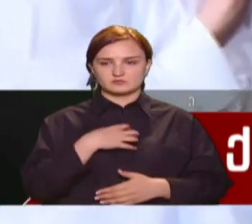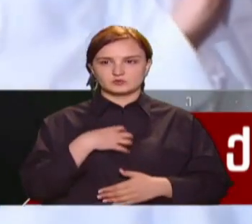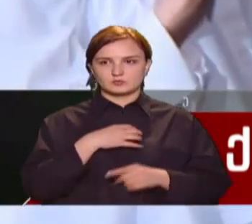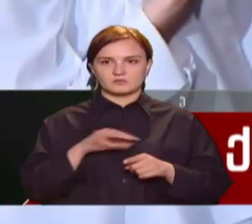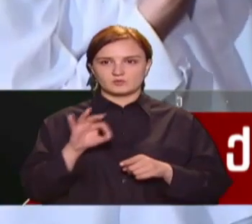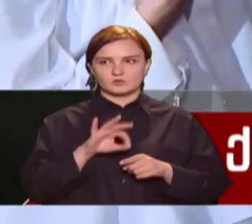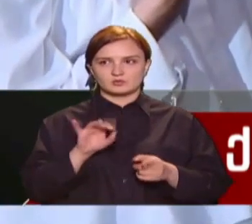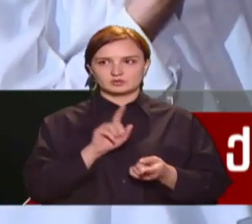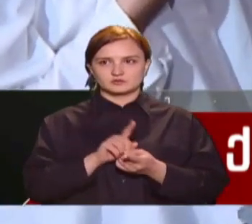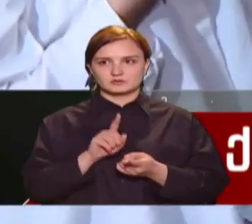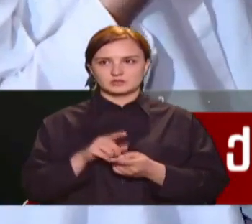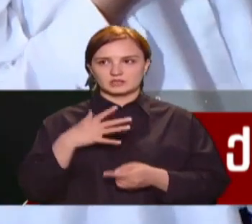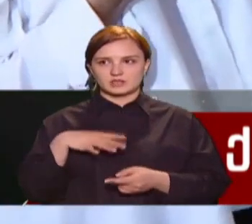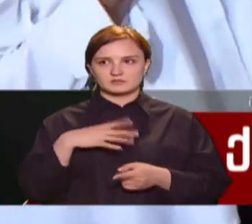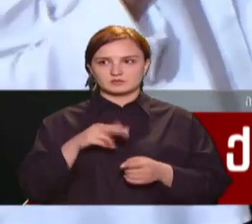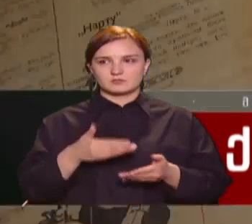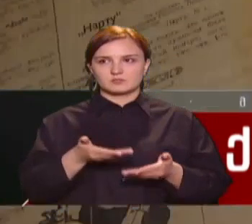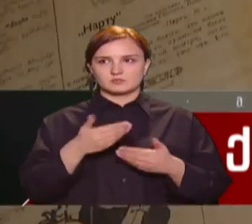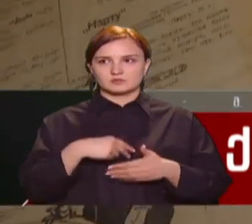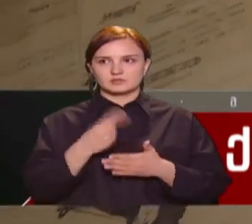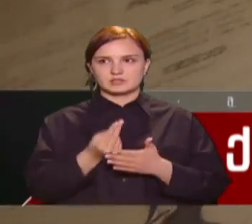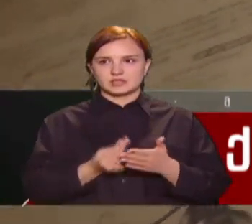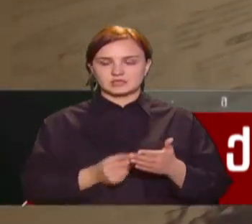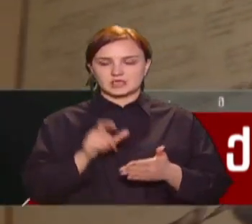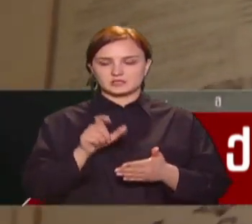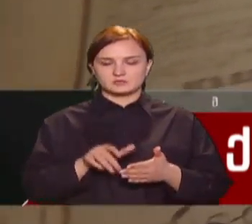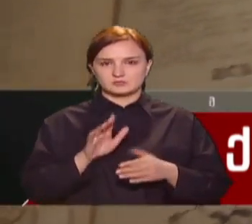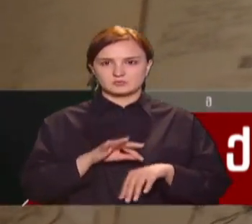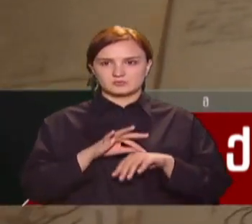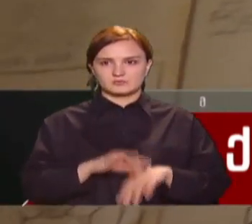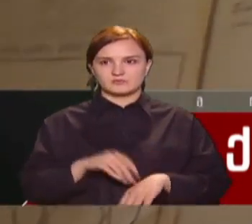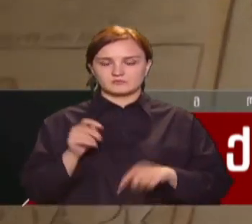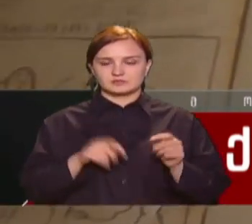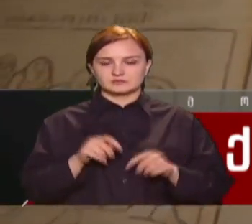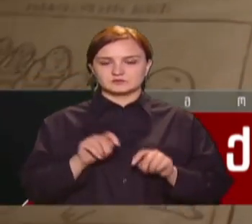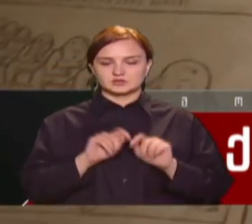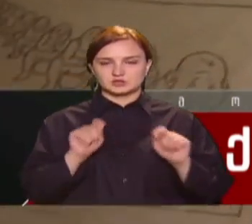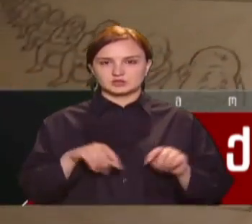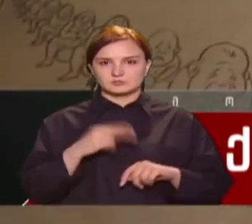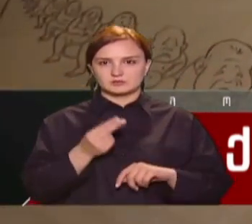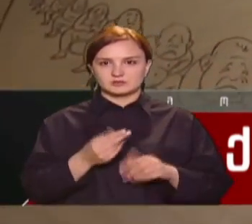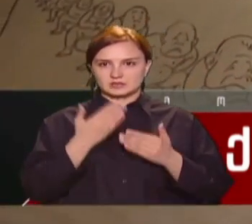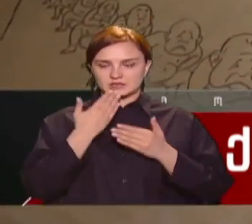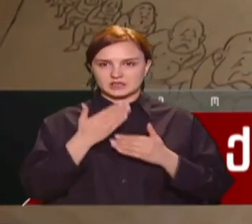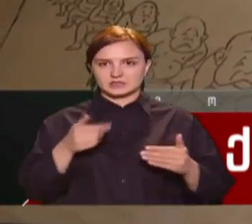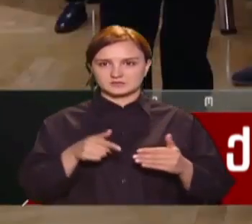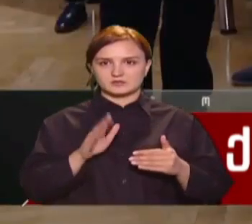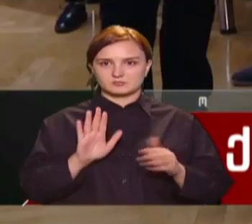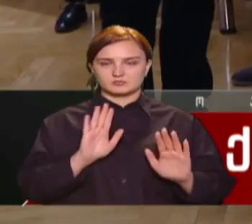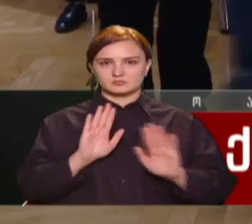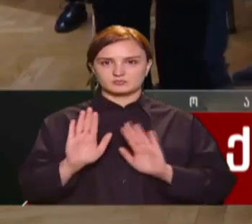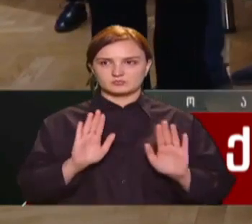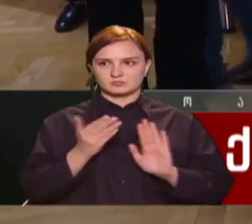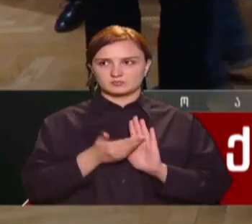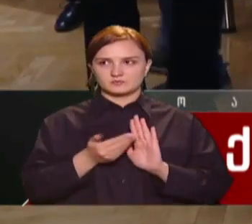შესახებ. შეხვედრებს ქართველი და მოწვეული კარიკატურისტები ჩაატარებენ. ფესტივალის ფარგლებში შექმნილი ნამუშევრები კი დასკვნით ღონისძიებაზე გამოიფინება, სადაც